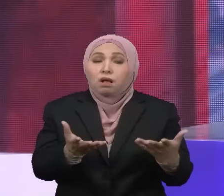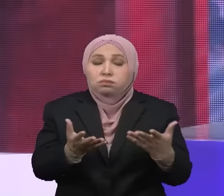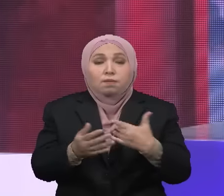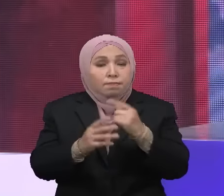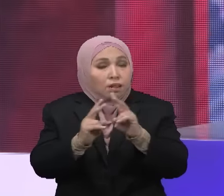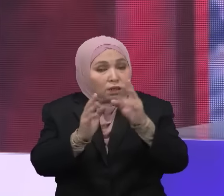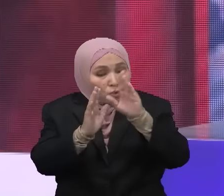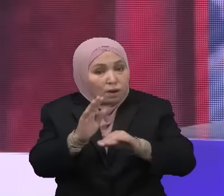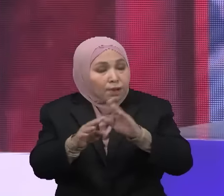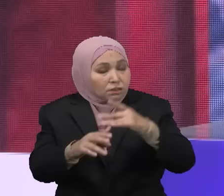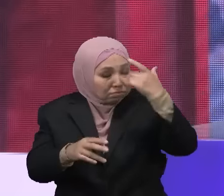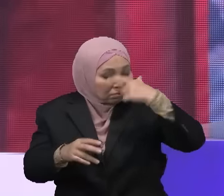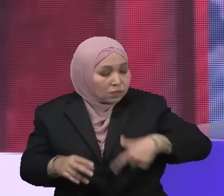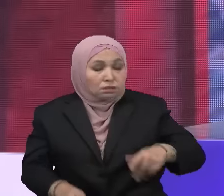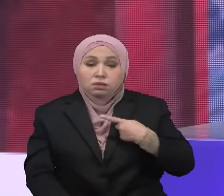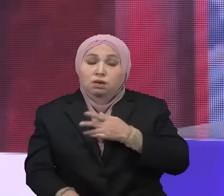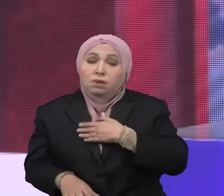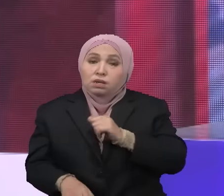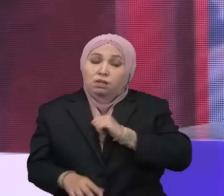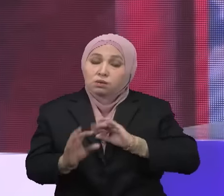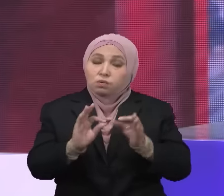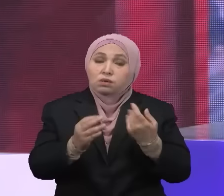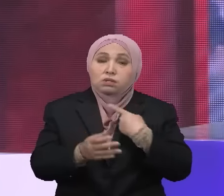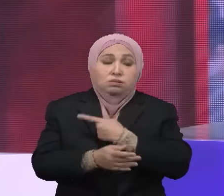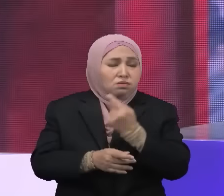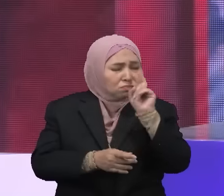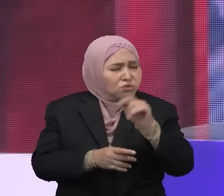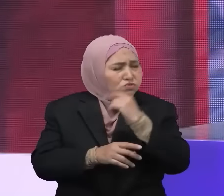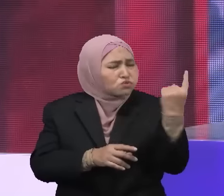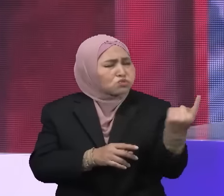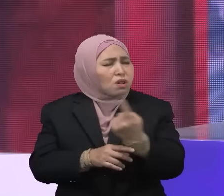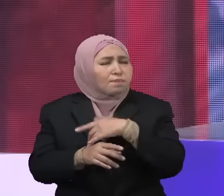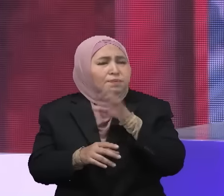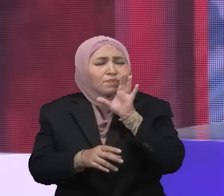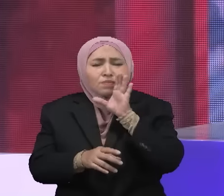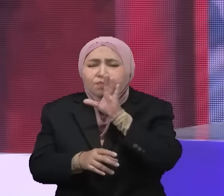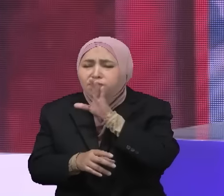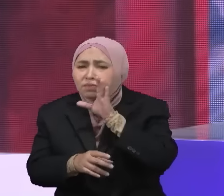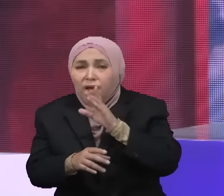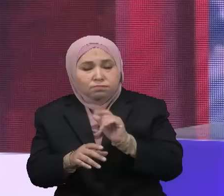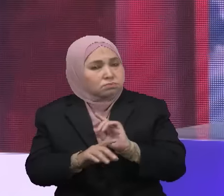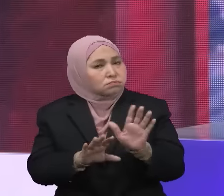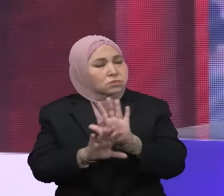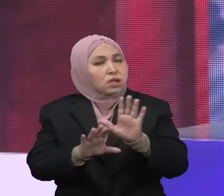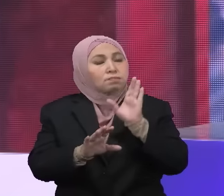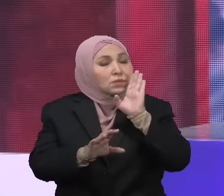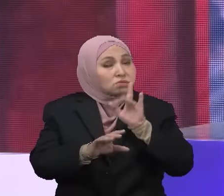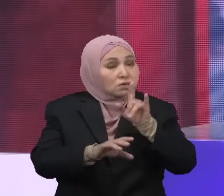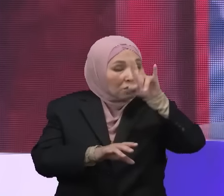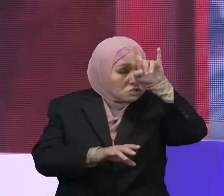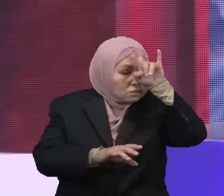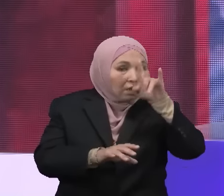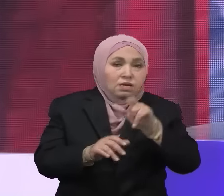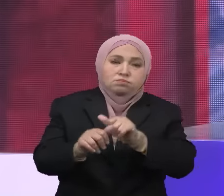kurang ialah kepada diri kita, kepada ahli keluarga kita, kena selalu membisik-bisikkan, tapi bukan bisikan syaitan